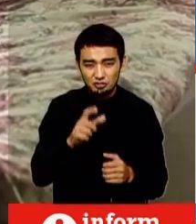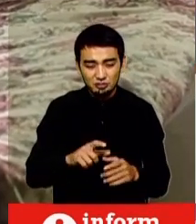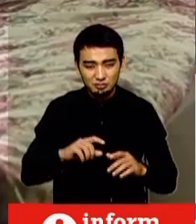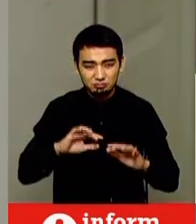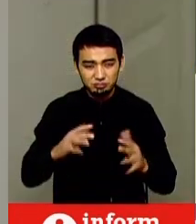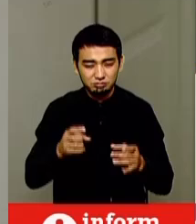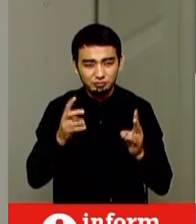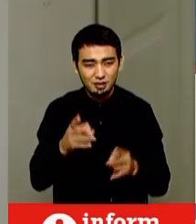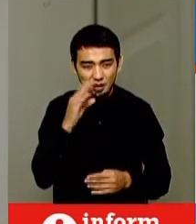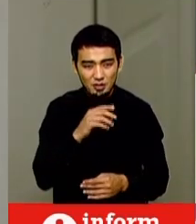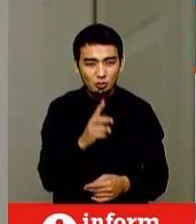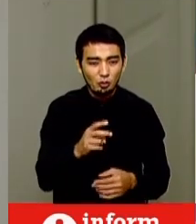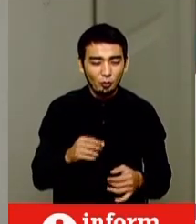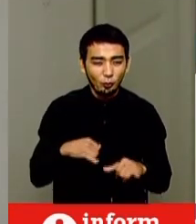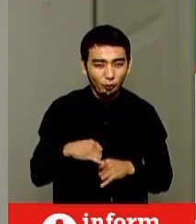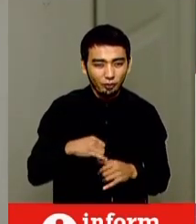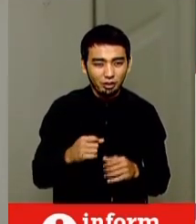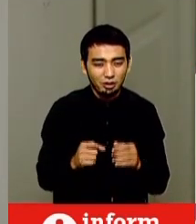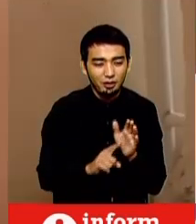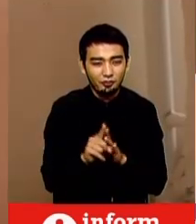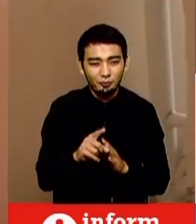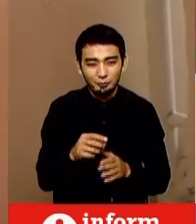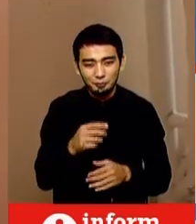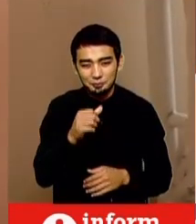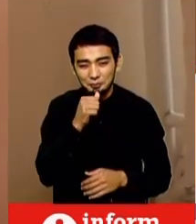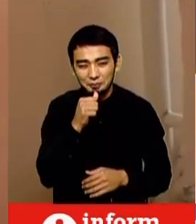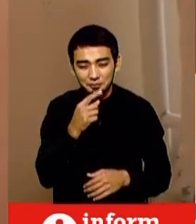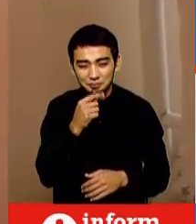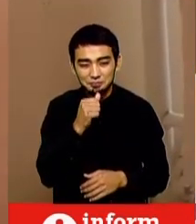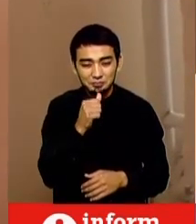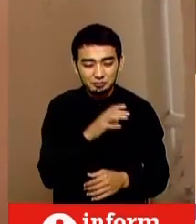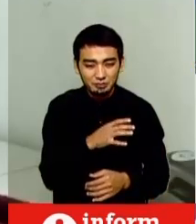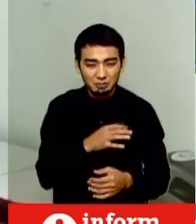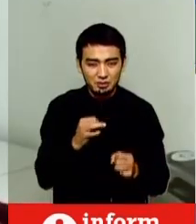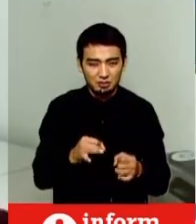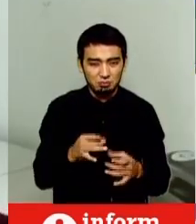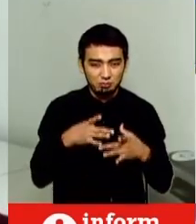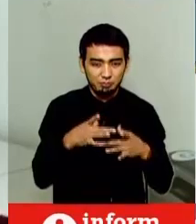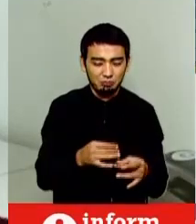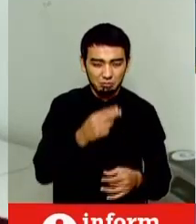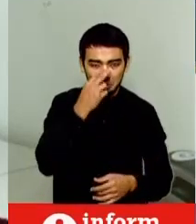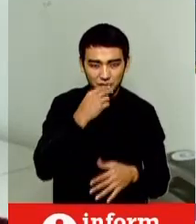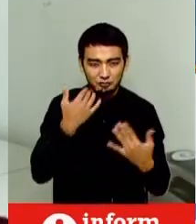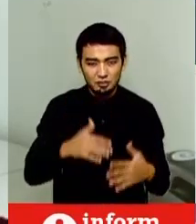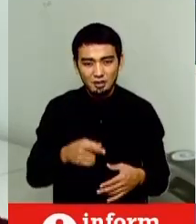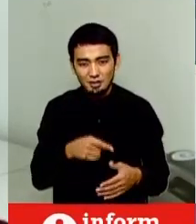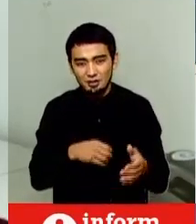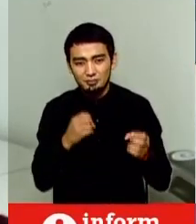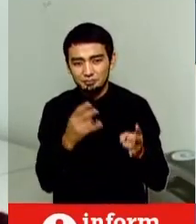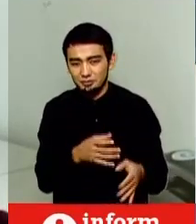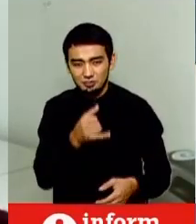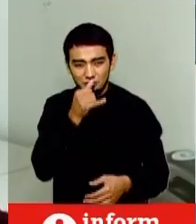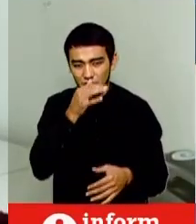когда-то начинали ради баловства, но сами того не замечая, привыкли. Выбраться почти невозможно. В настоящее время самые опасные